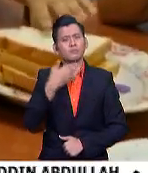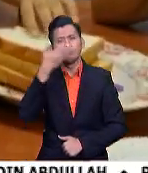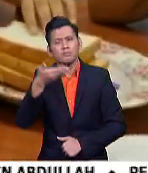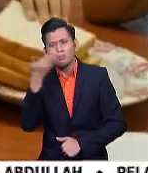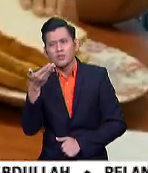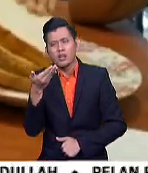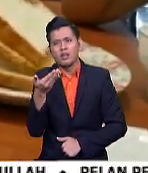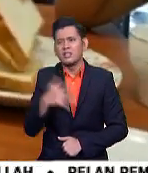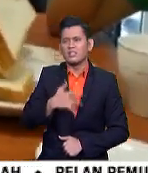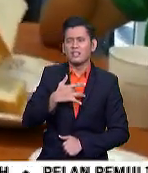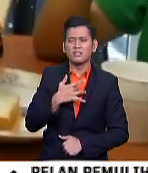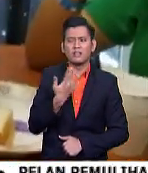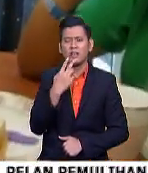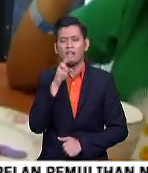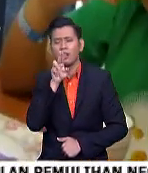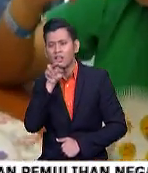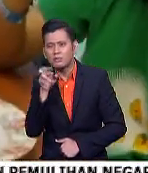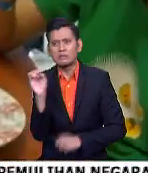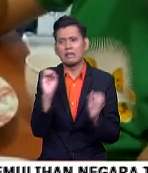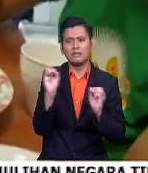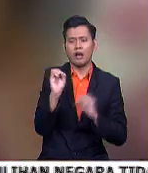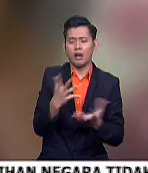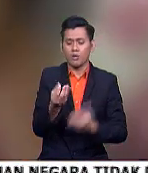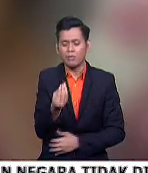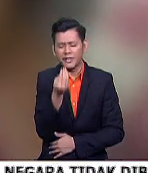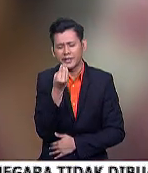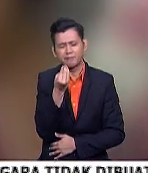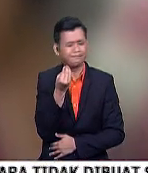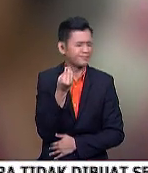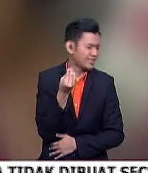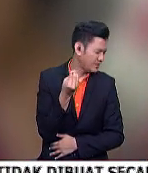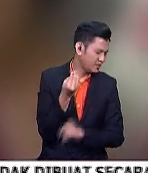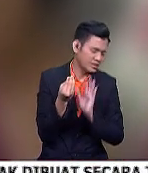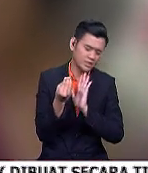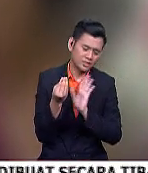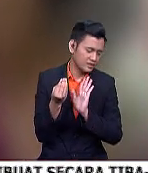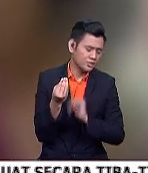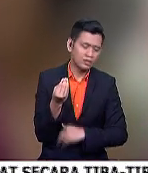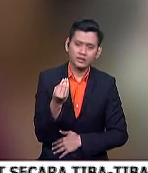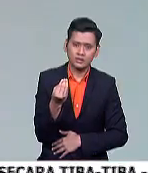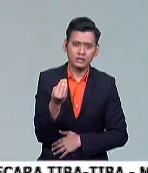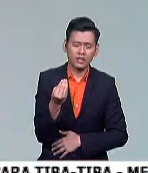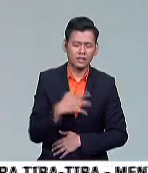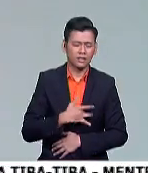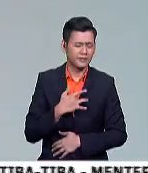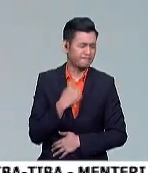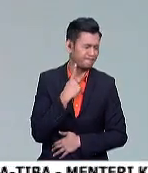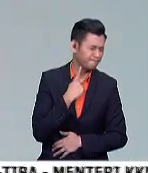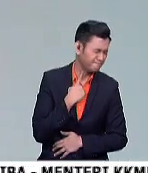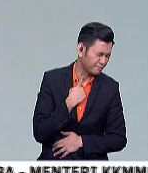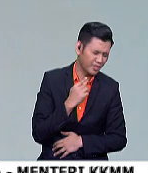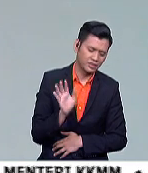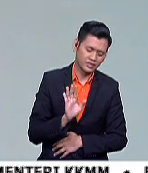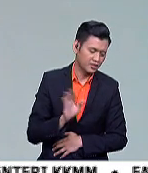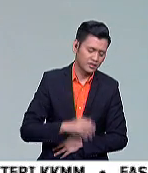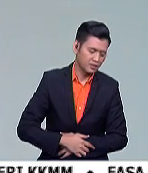pun tak selera sebenarnya. Nak makan, rasa kosong dan kadang ada masa pahit melampau dan masih